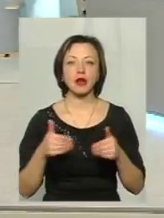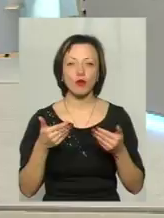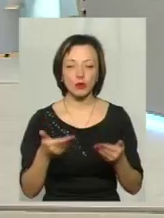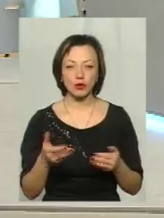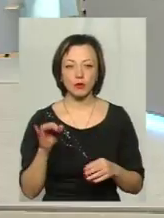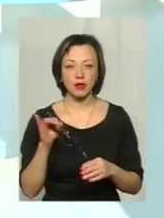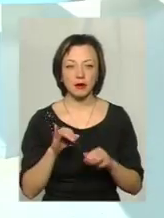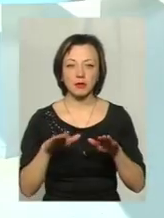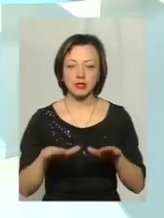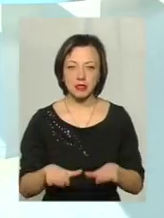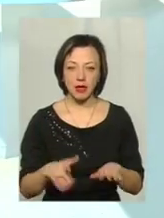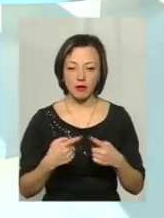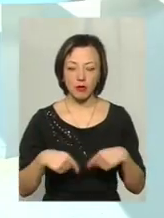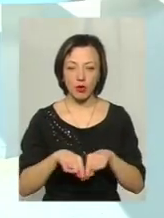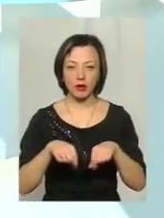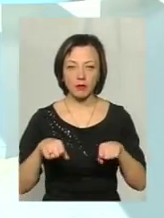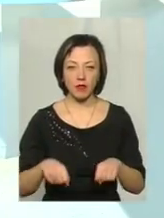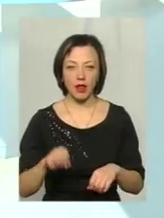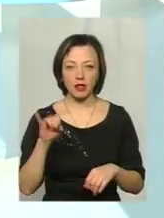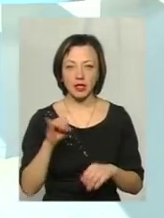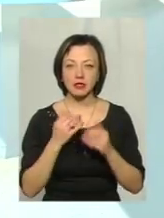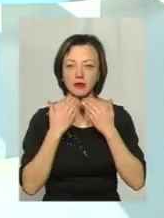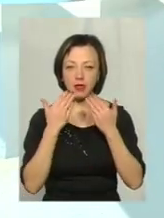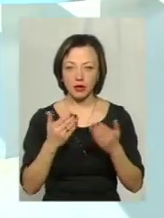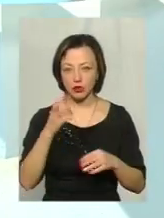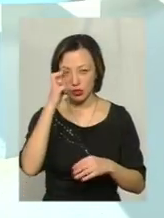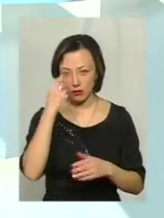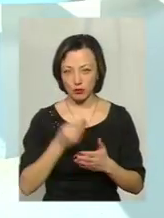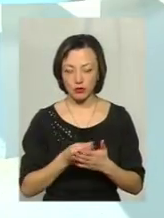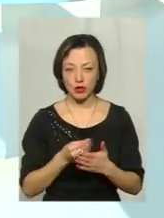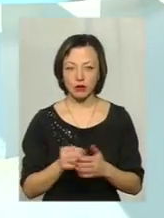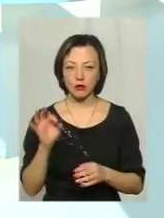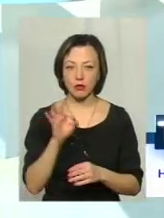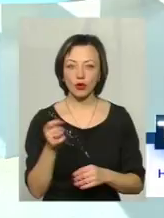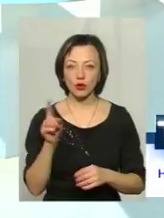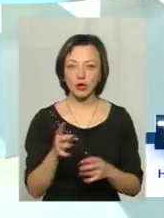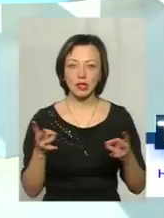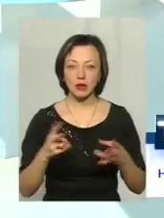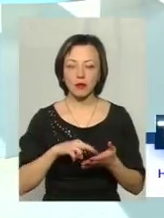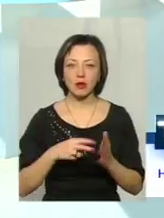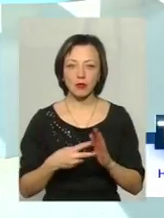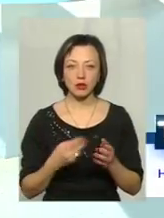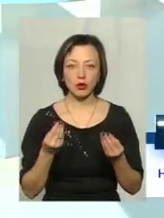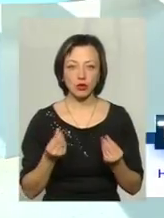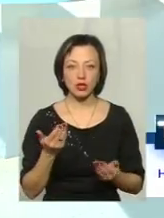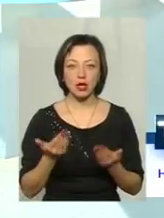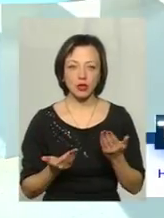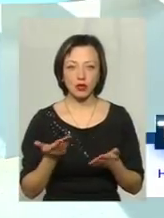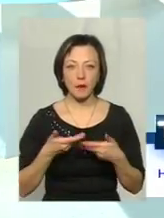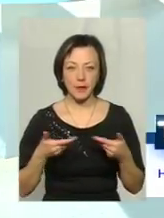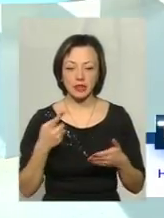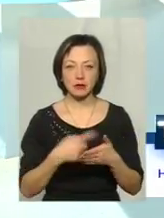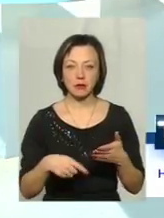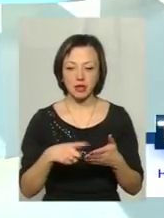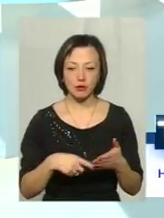скажімо так, і місцевим органам влади, і звертаємося і до державного бюджету про те, що треба передбачити кошти, якщо ми списуємо, якщо